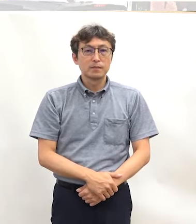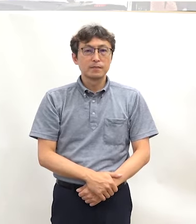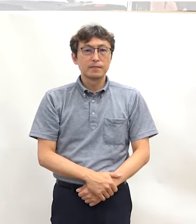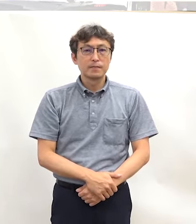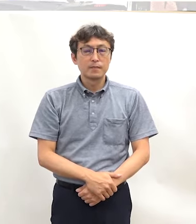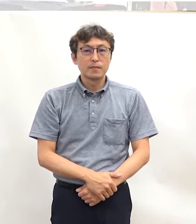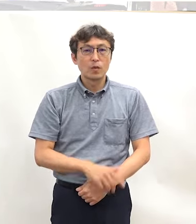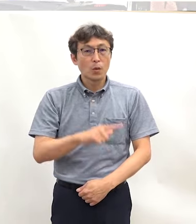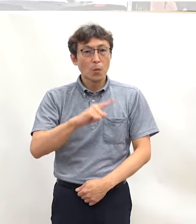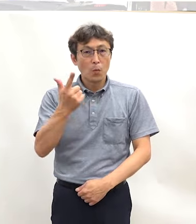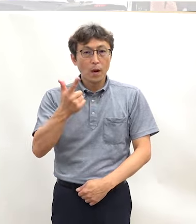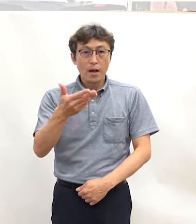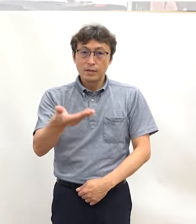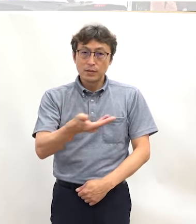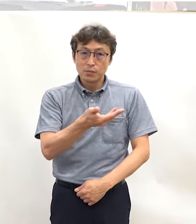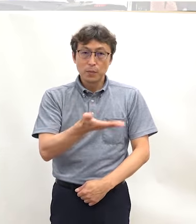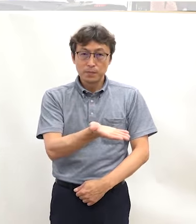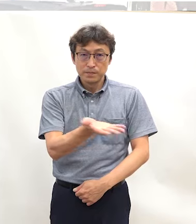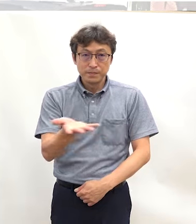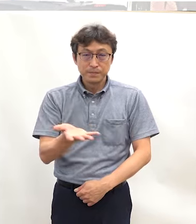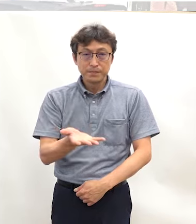はい、他にご質問ある方いらっしゃいますか？